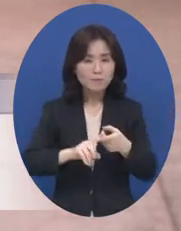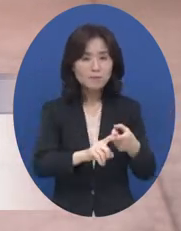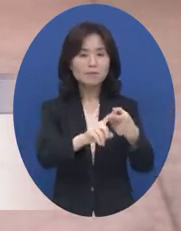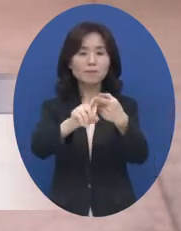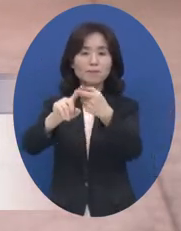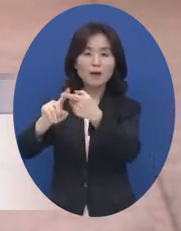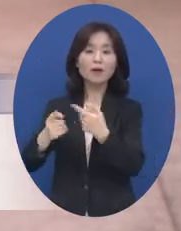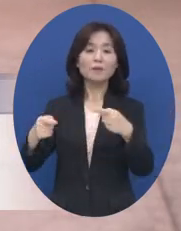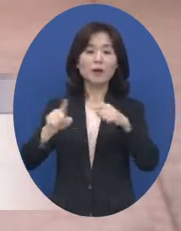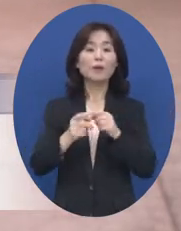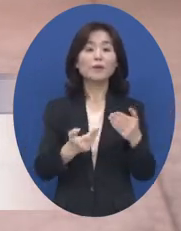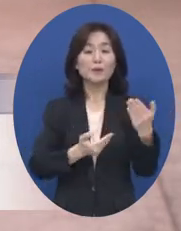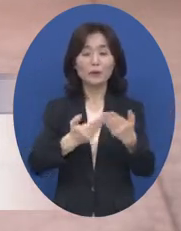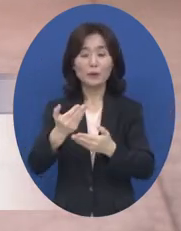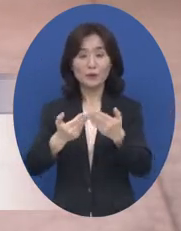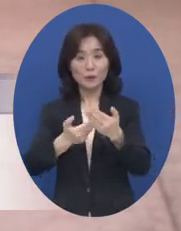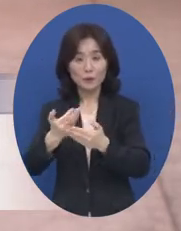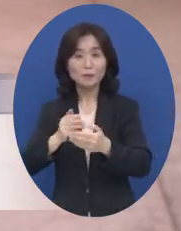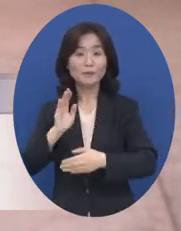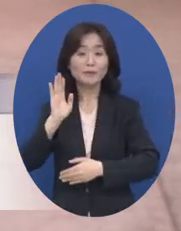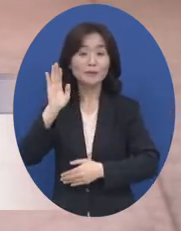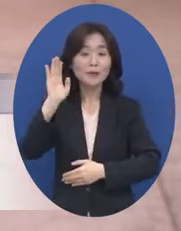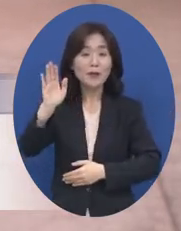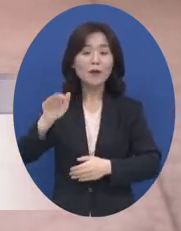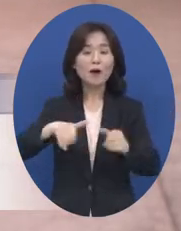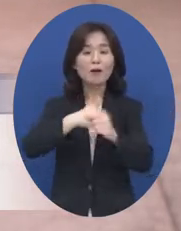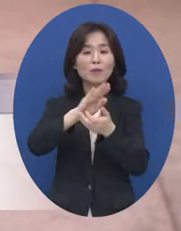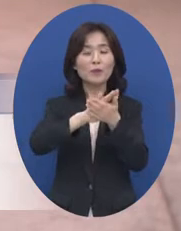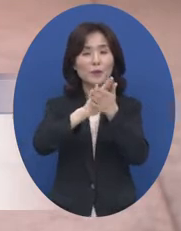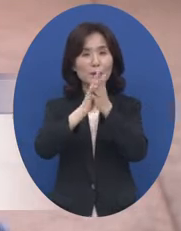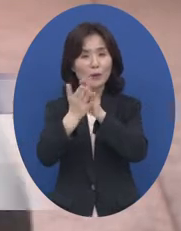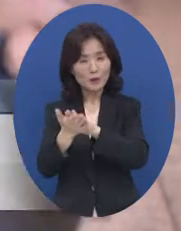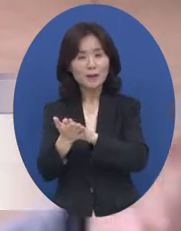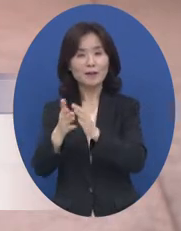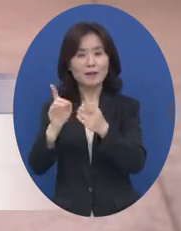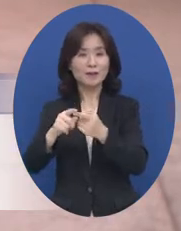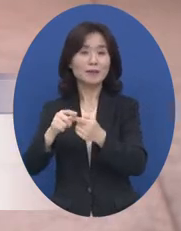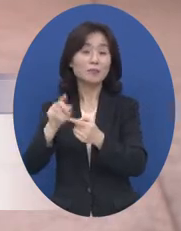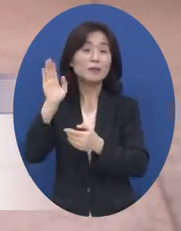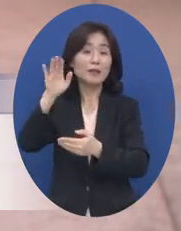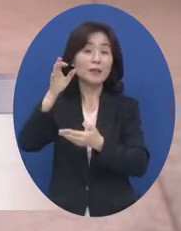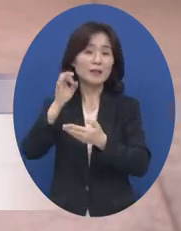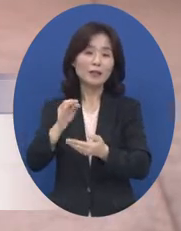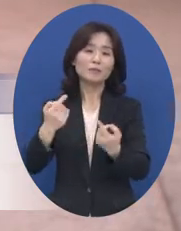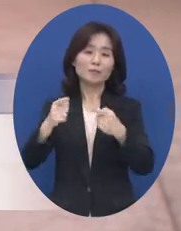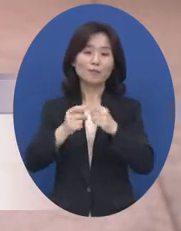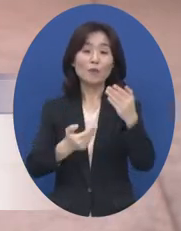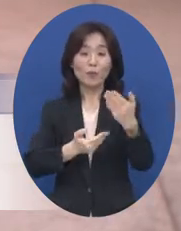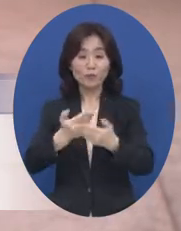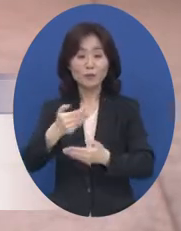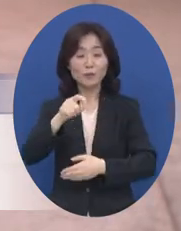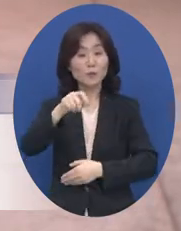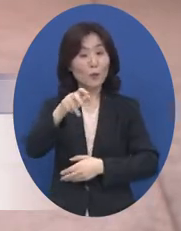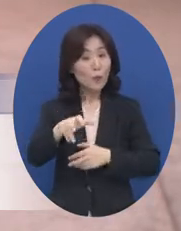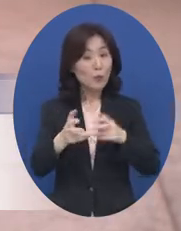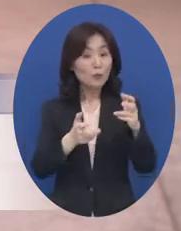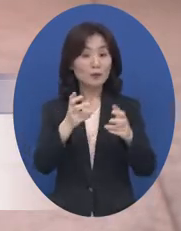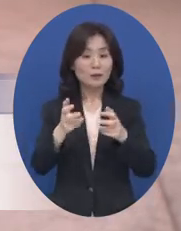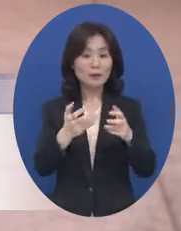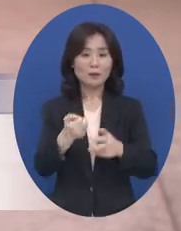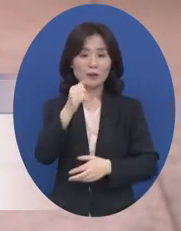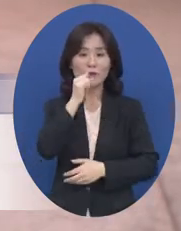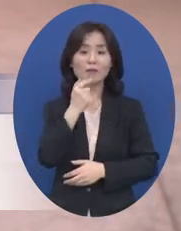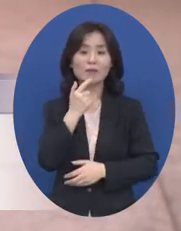같이 공유하면서 어떤 미래 환경 변화에 따른 미래에 대한 가치들도 같이 공유해보고 또 이 공장이 갖고 있는